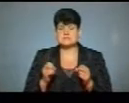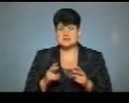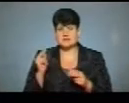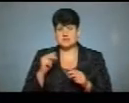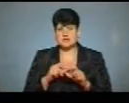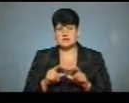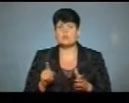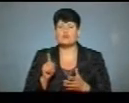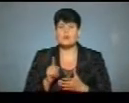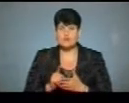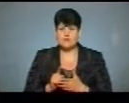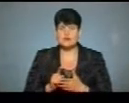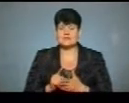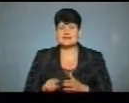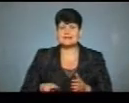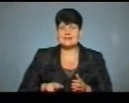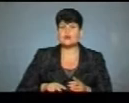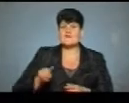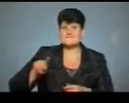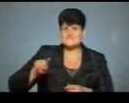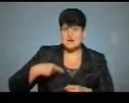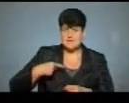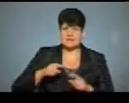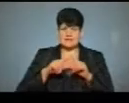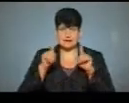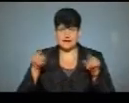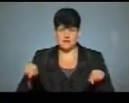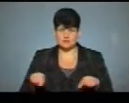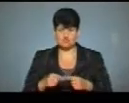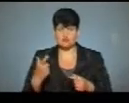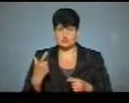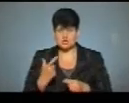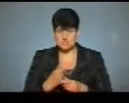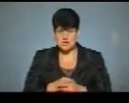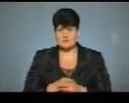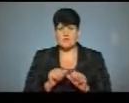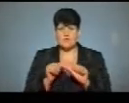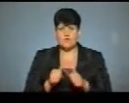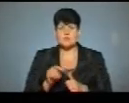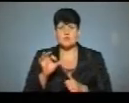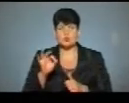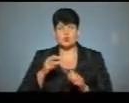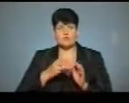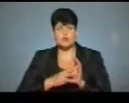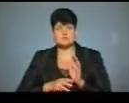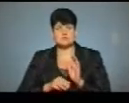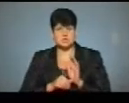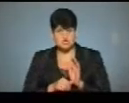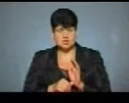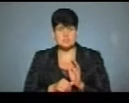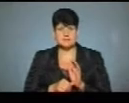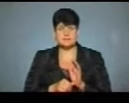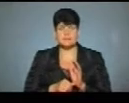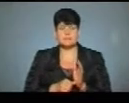заклади, повинні директора вимагати карту щеплень, і, зокрема, і форми 086, в яких воно може бути